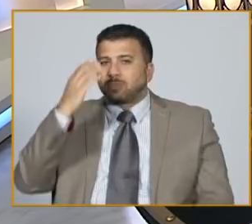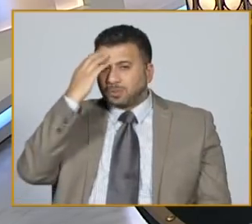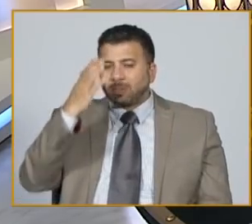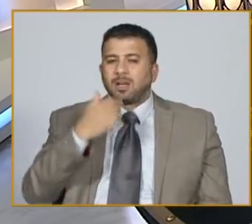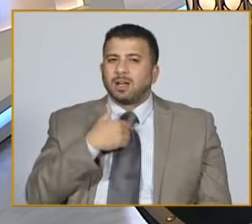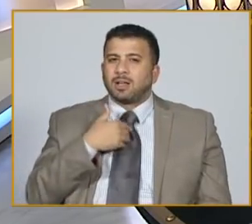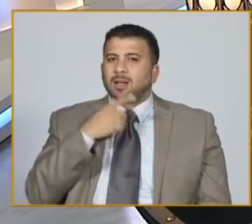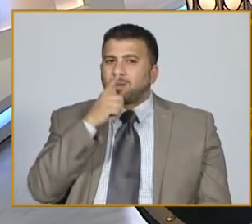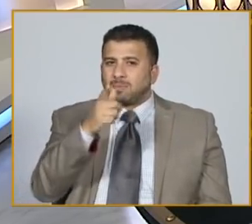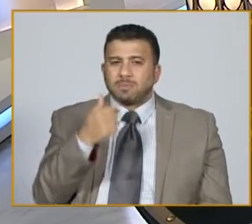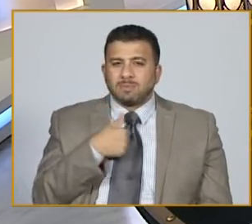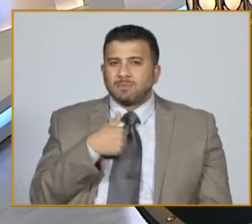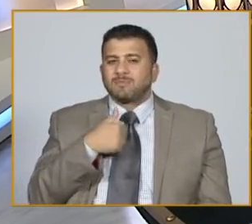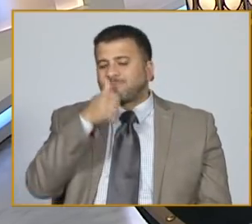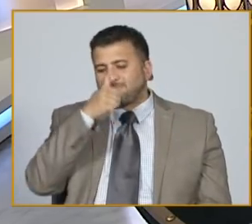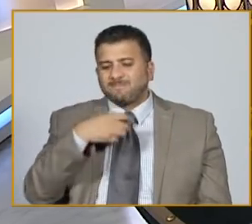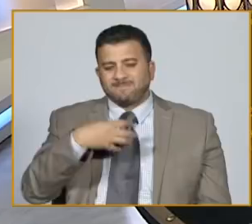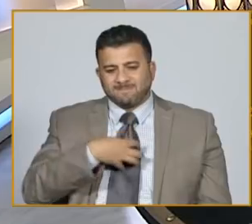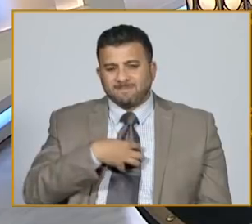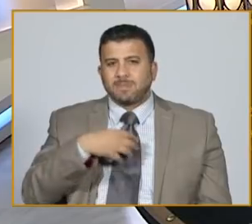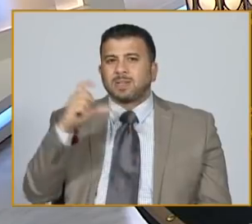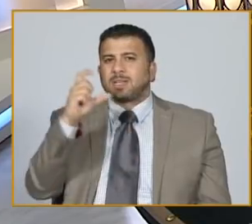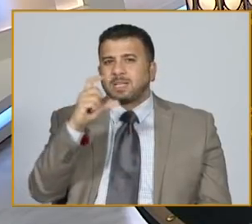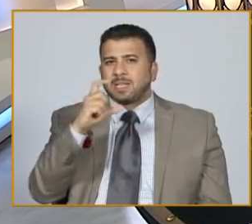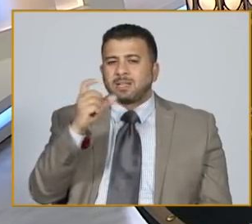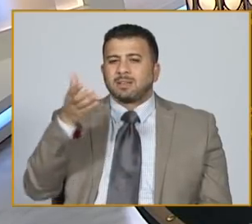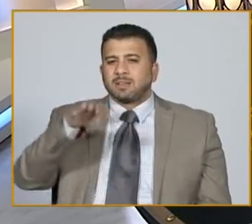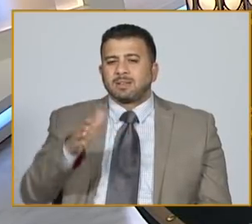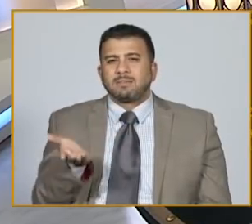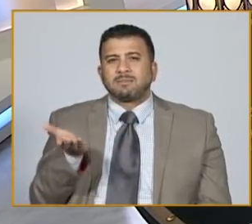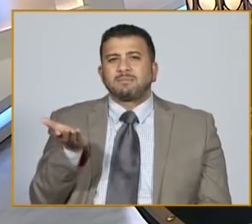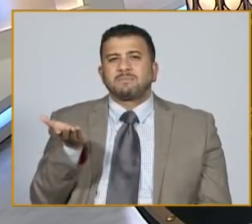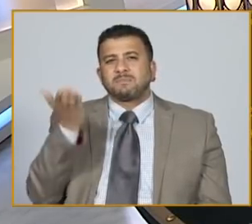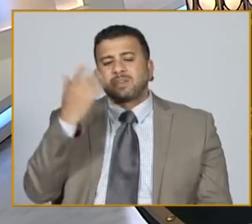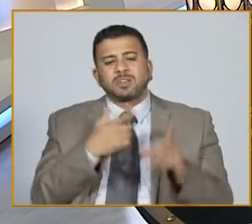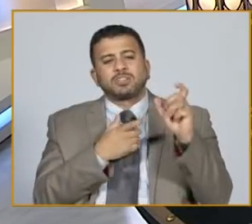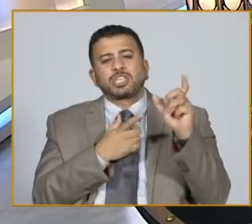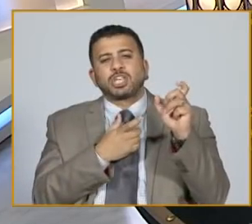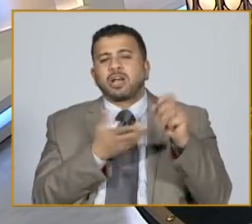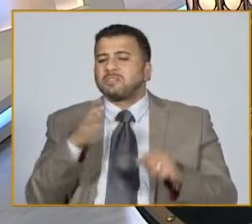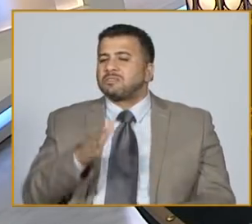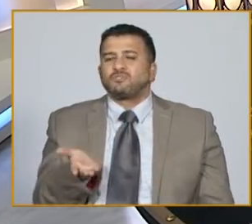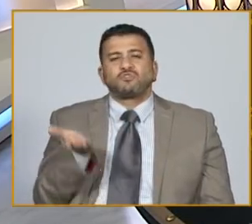أولا والعالم العربي والإسلامي باستشهاد هذه الكوكبة الطاهرة،